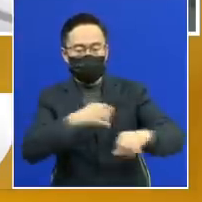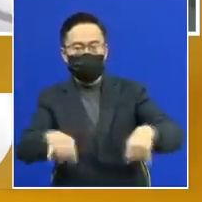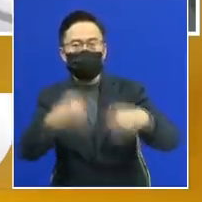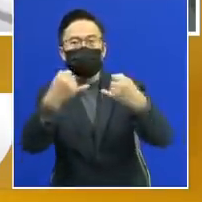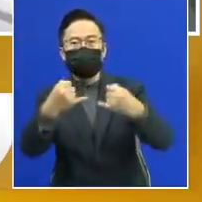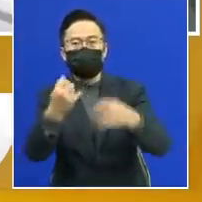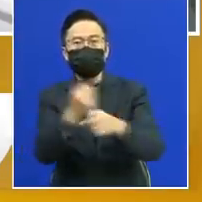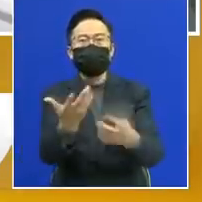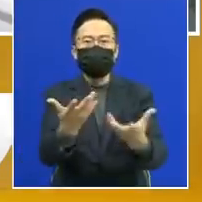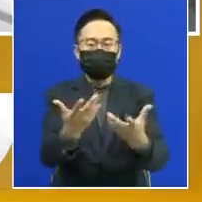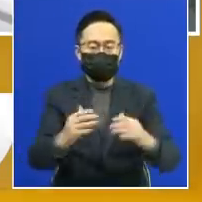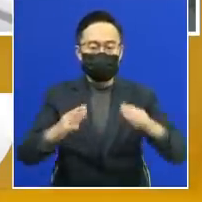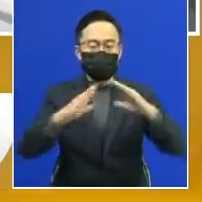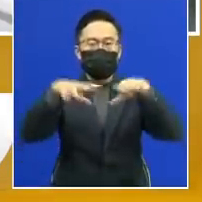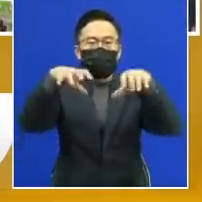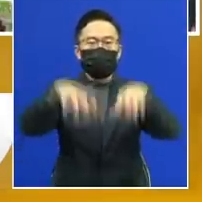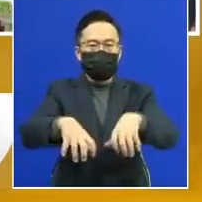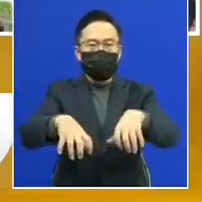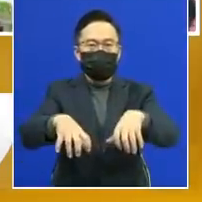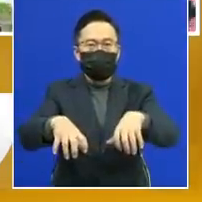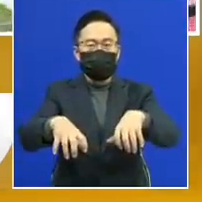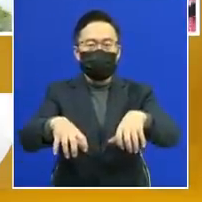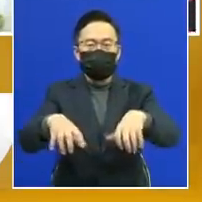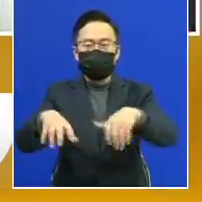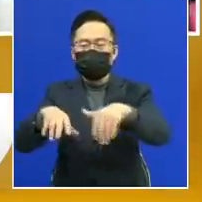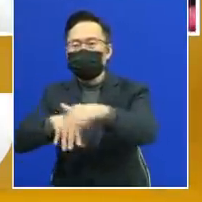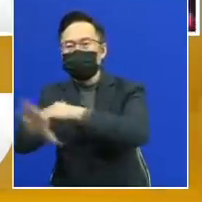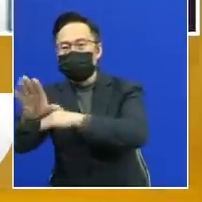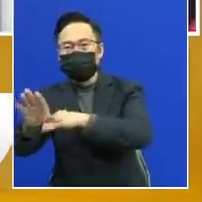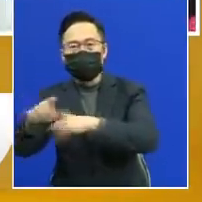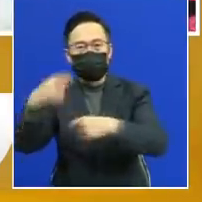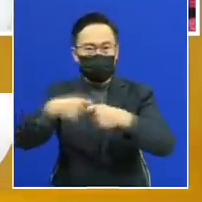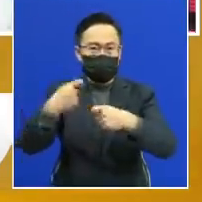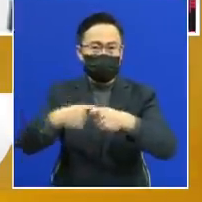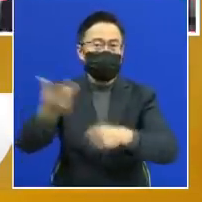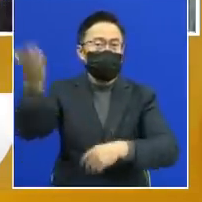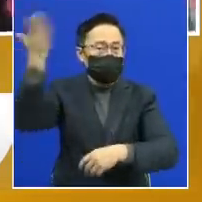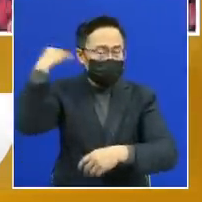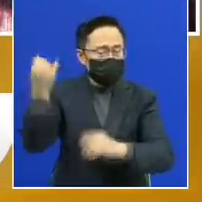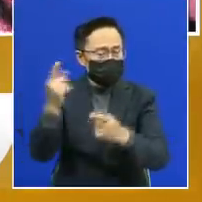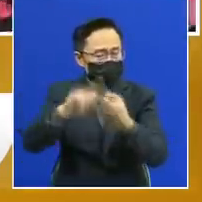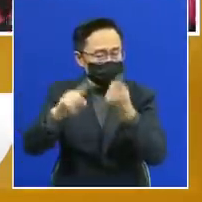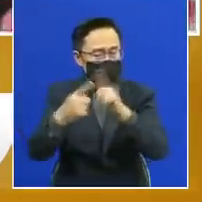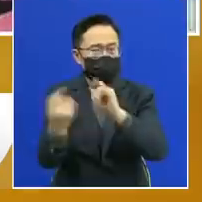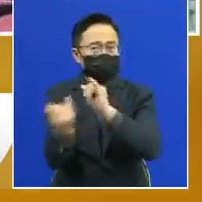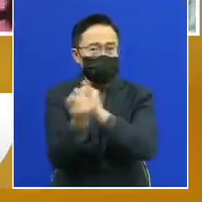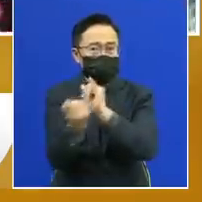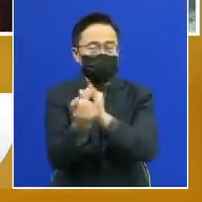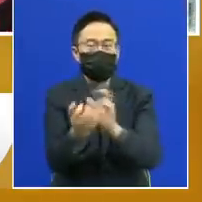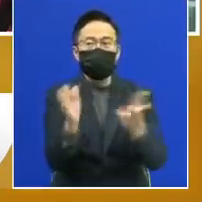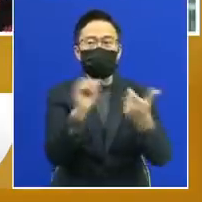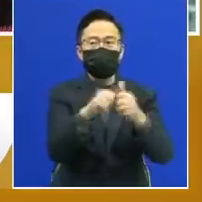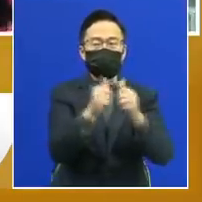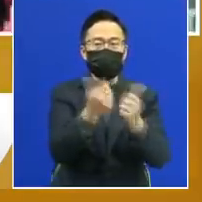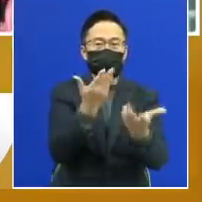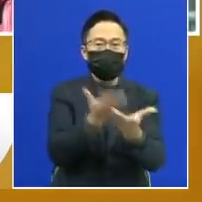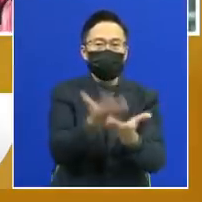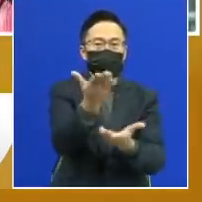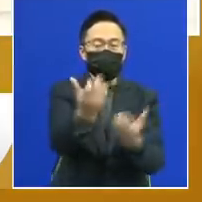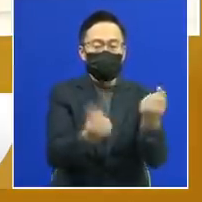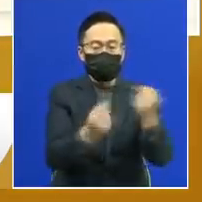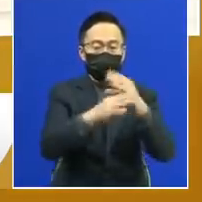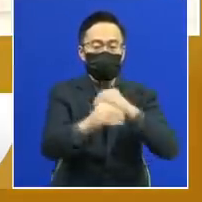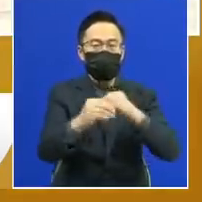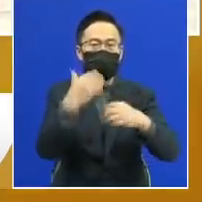ายบ้านหนีกันลำบากอ่ ะ ใช่ไหมเดิมเคยสนิทกันด้วยที่สำคัญ สนิทกันด้วย แล้วหลังจากนั้นซื้อรถมาใหม่ใบเอบีเอม